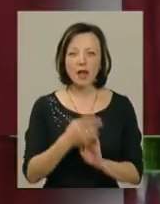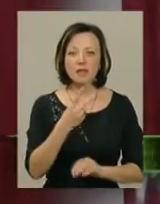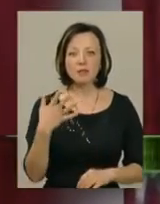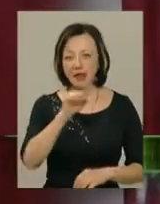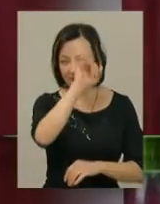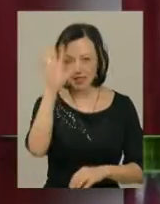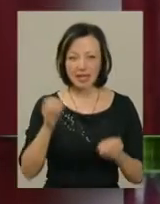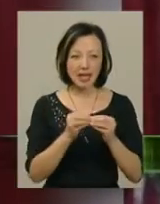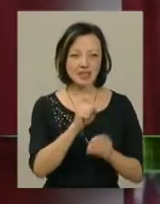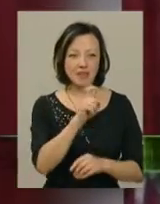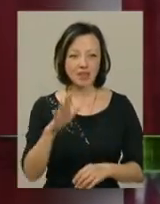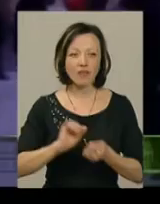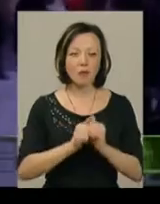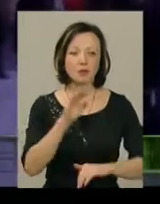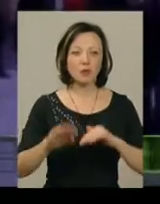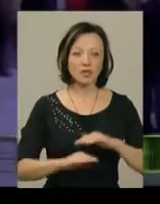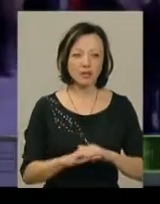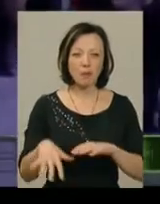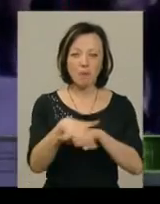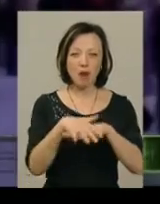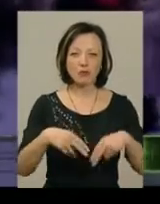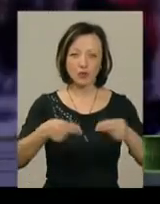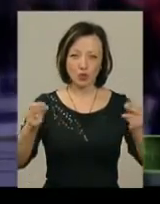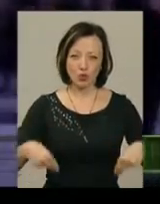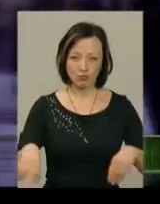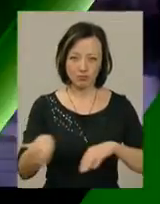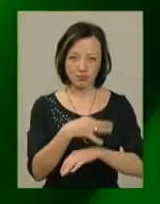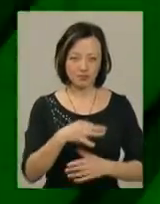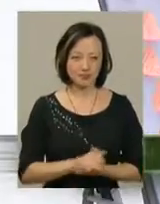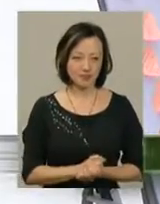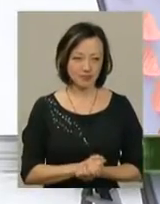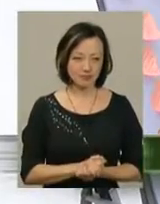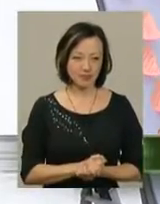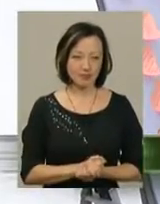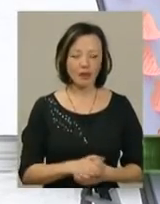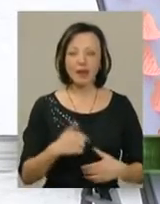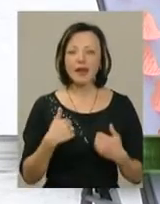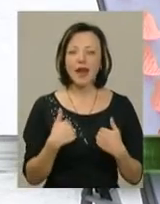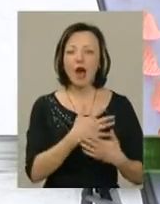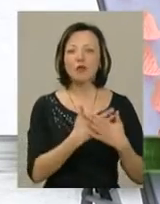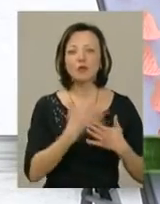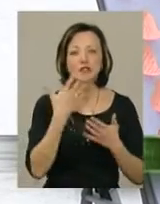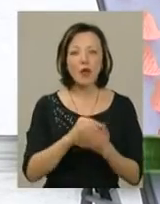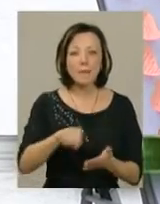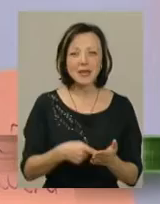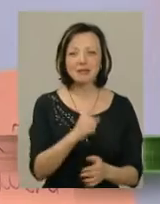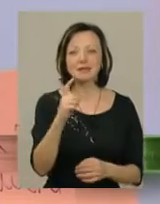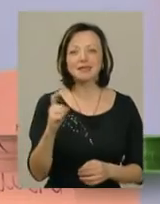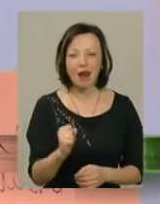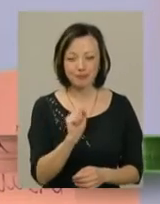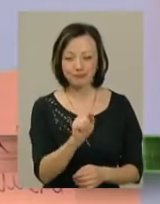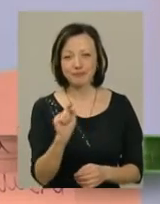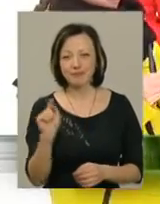25 весіль за 10 хвилин. У Кам'янці-Подільському масово реєстрували шлюб. Я люблю своє місто за. Жителі обласного